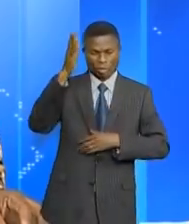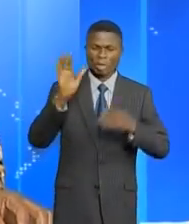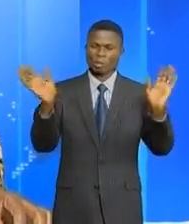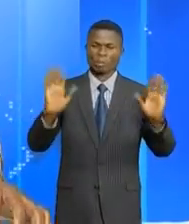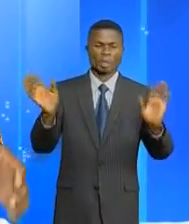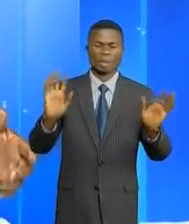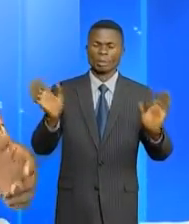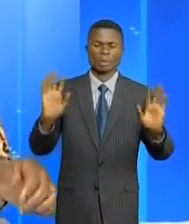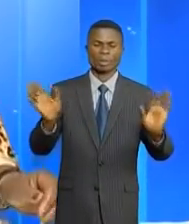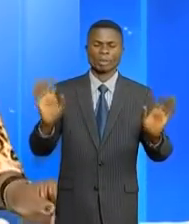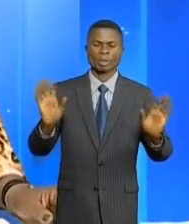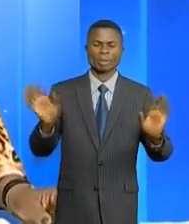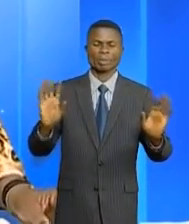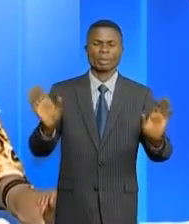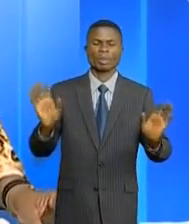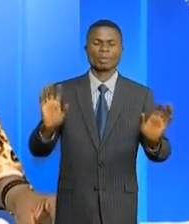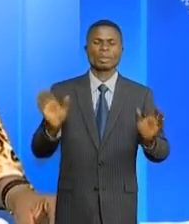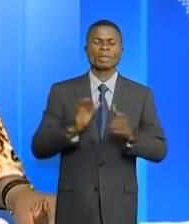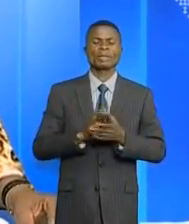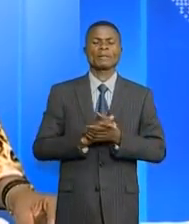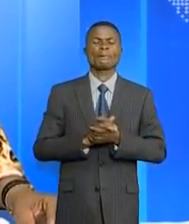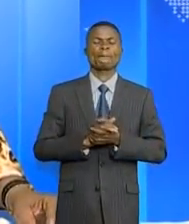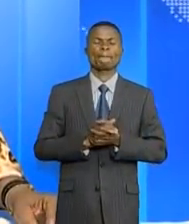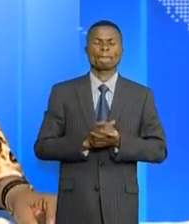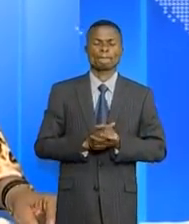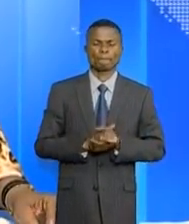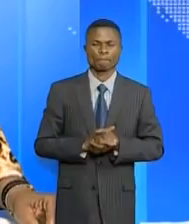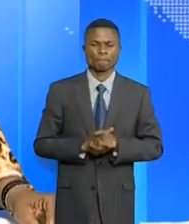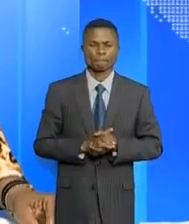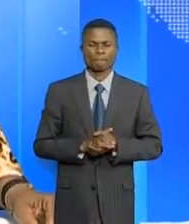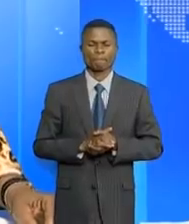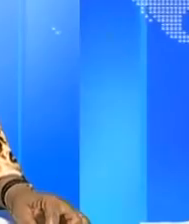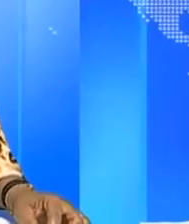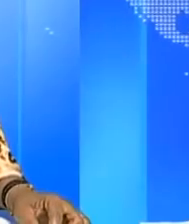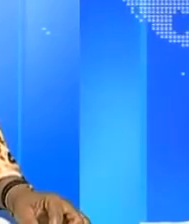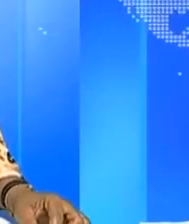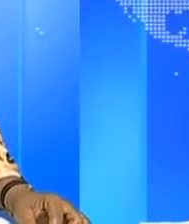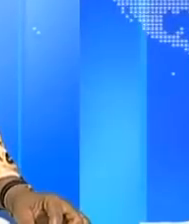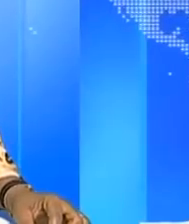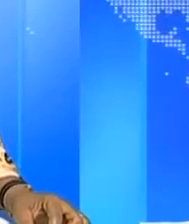journal. D'ici là, portez-vous bien et gardez vos yeux bien ouverts sur la Radio-Télévision nationale congolaise. Au revoir.